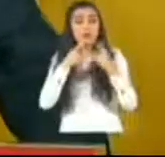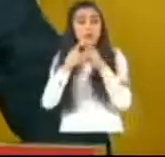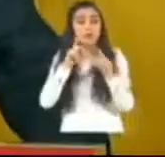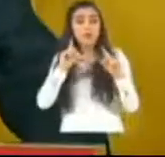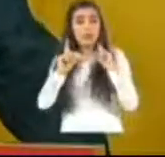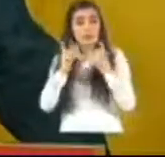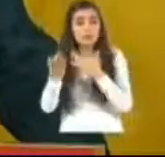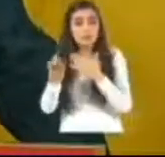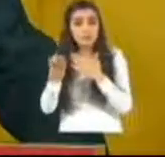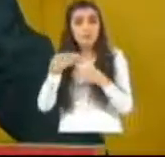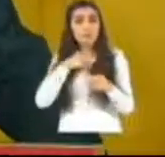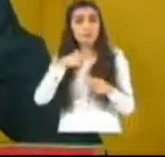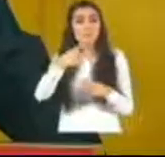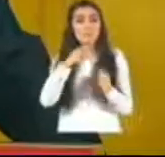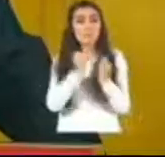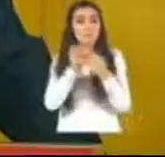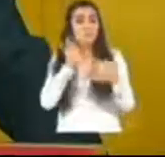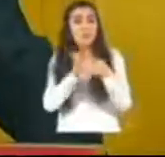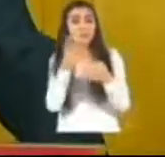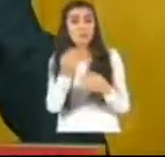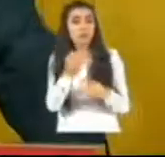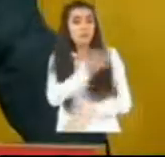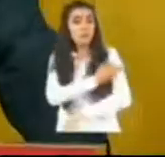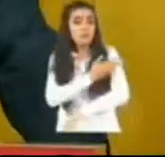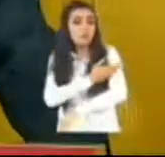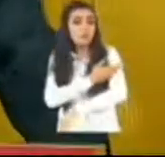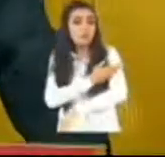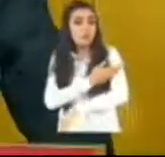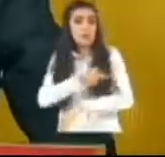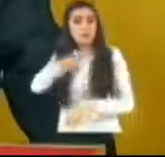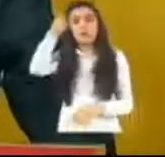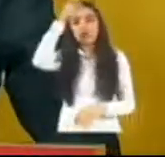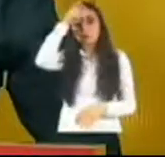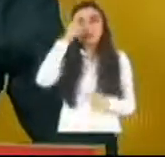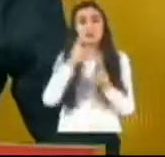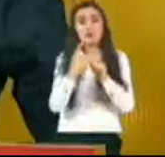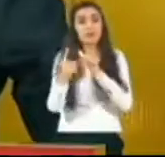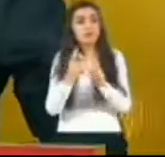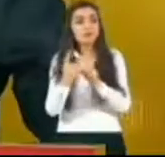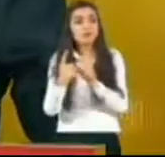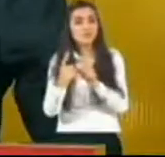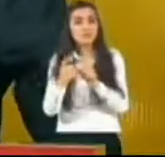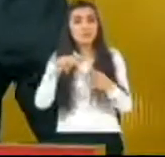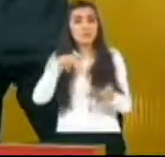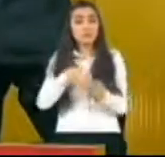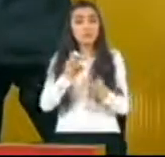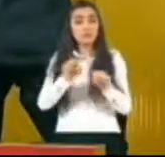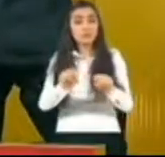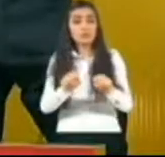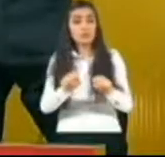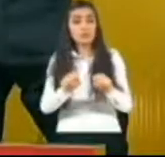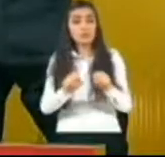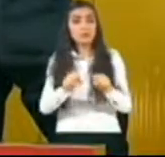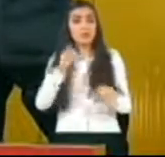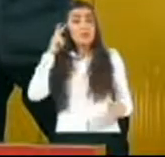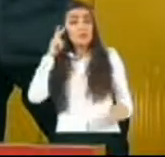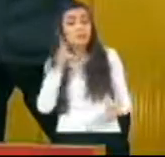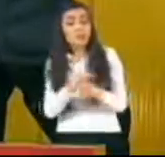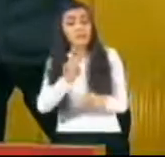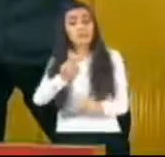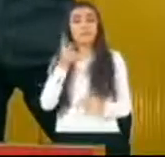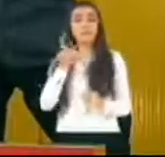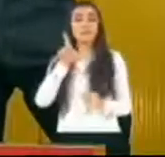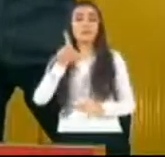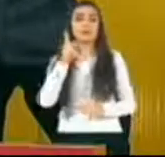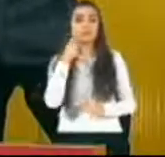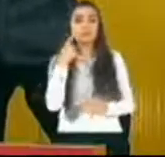hukukuyla birbirimize bağlı olduğumuz ülkeler Türkiye karşıtı duruş ve tutumdan derhal